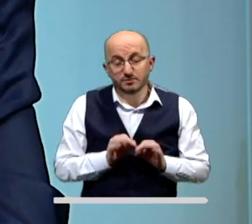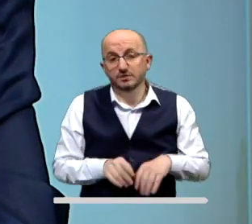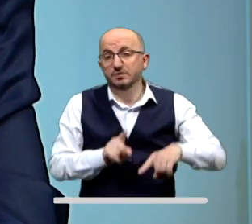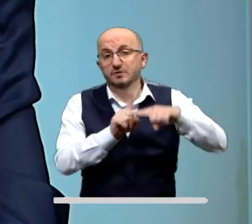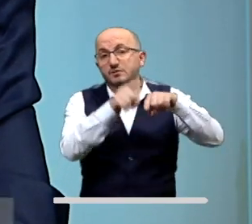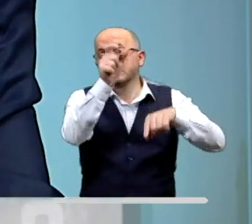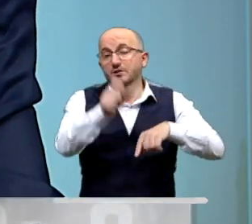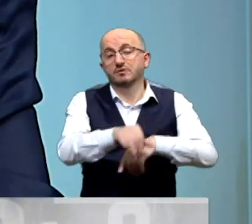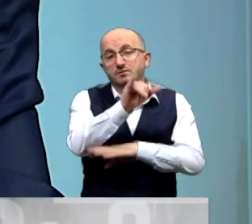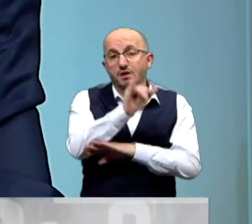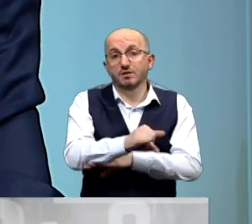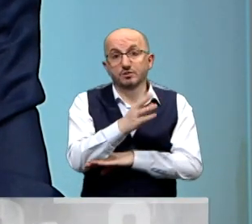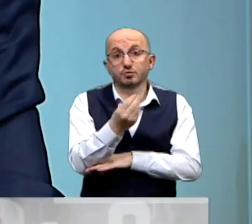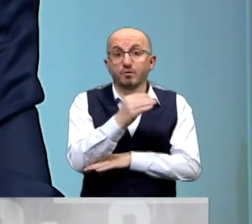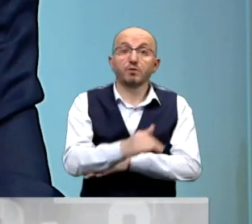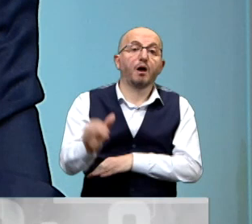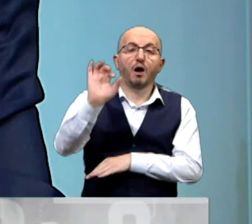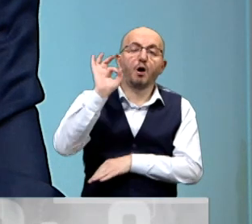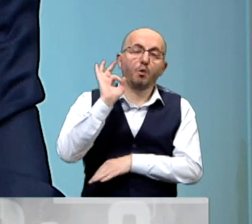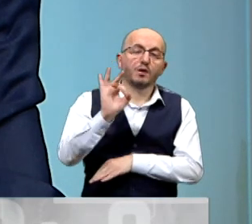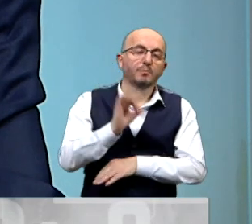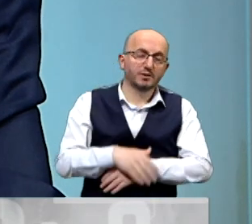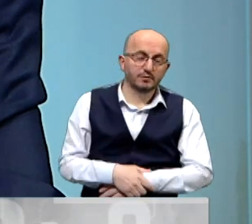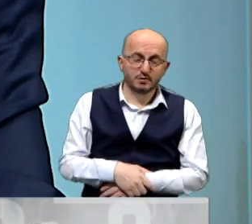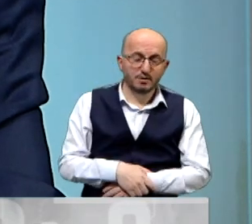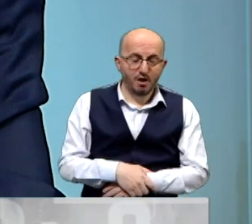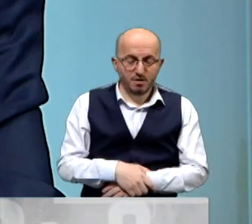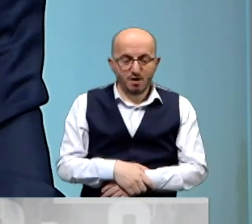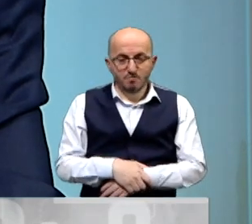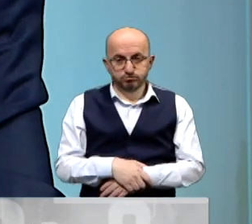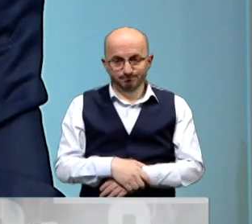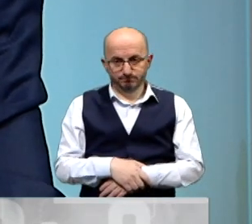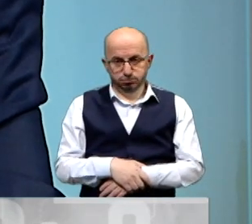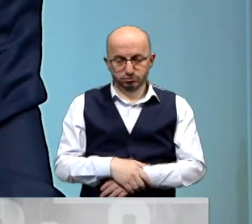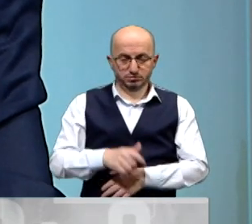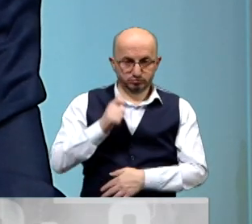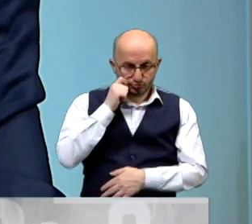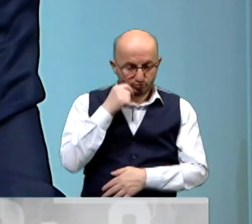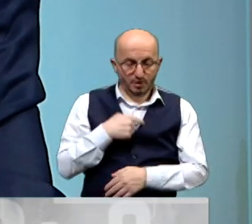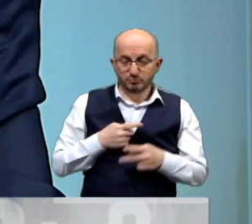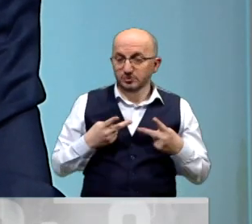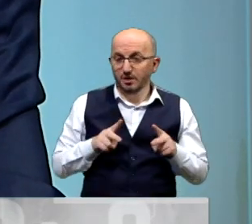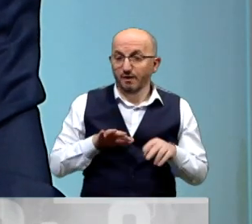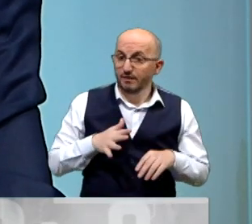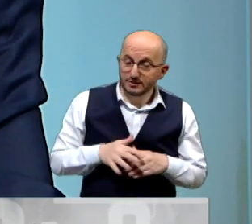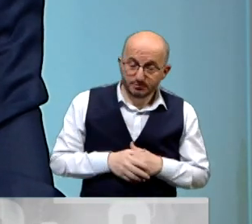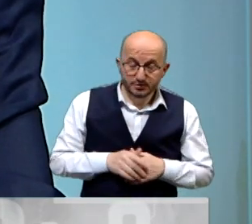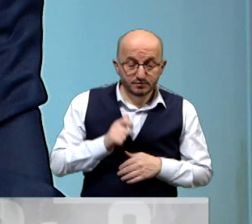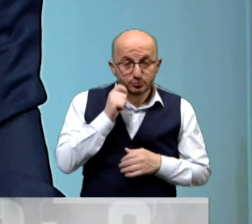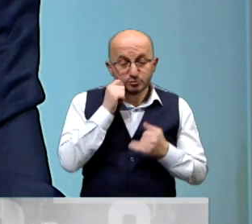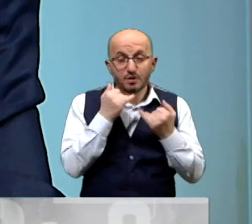gayrimüslimin Hakkı çok daha önemlidir işte böyle bir sıkıntı çıkabilir değil mi hocam bizi affedebilir Müslüman